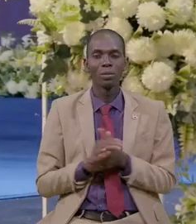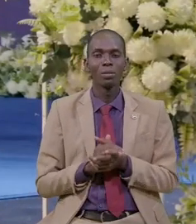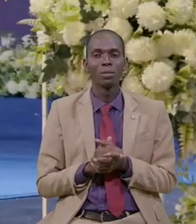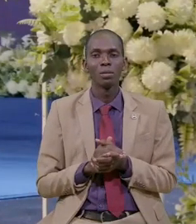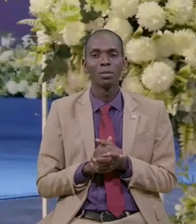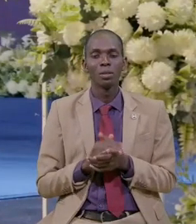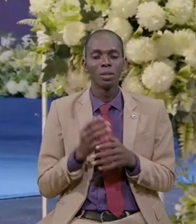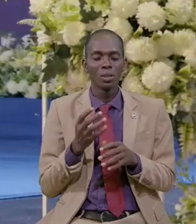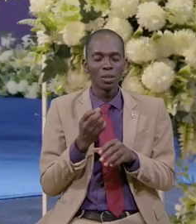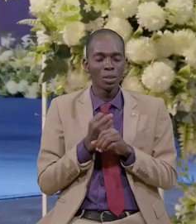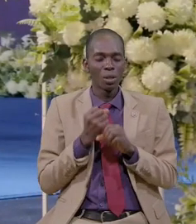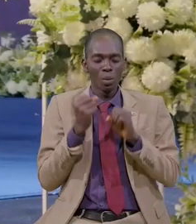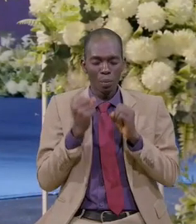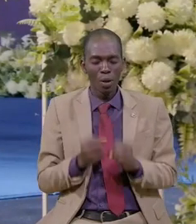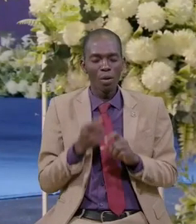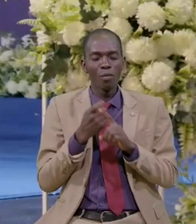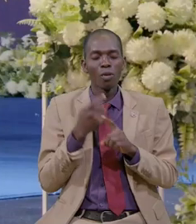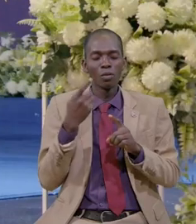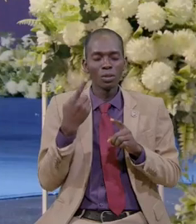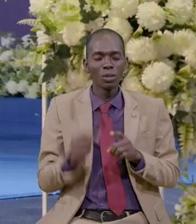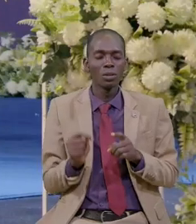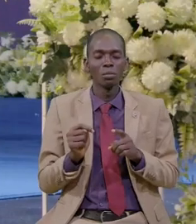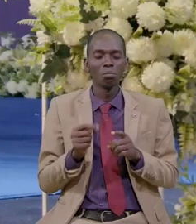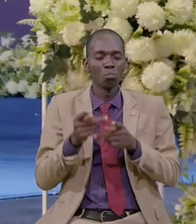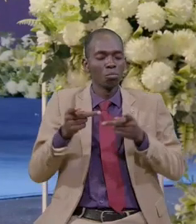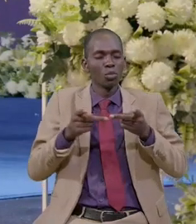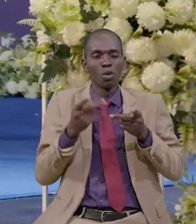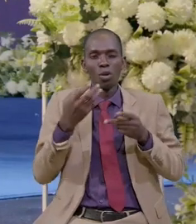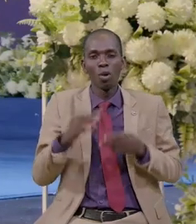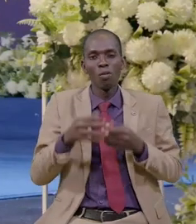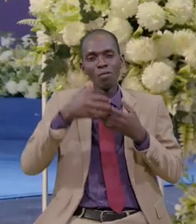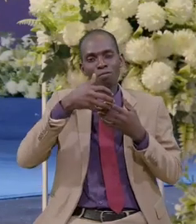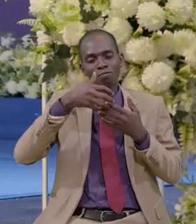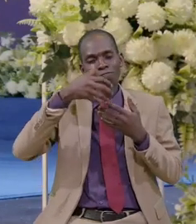puissance de la fosse, des ténèbres. La puissance